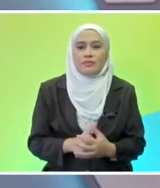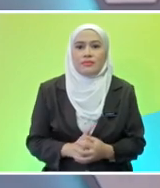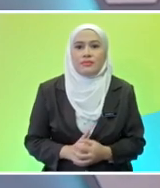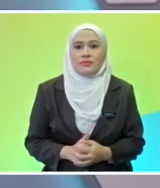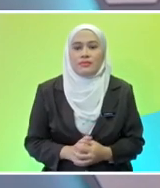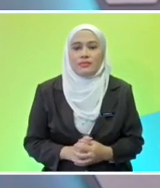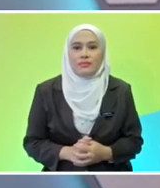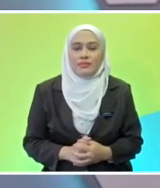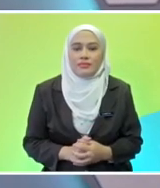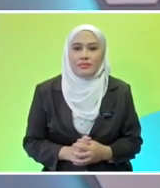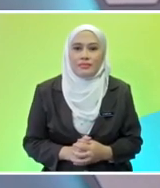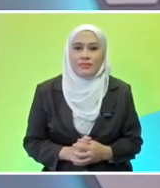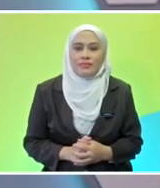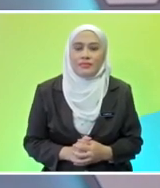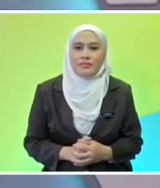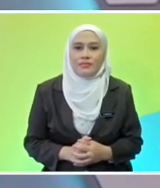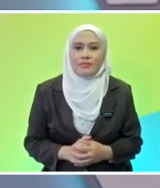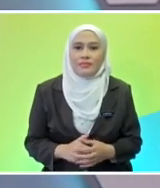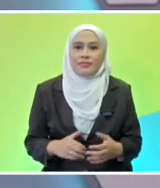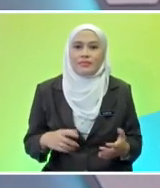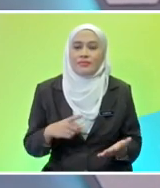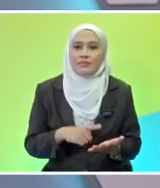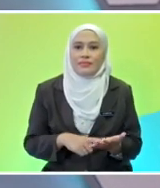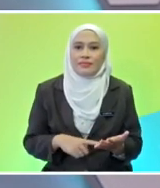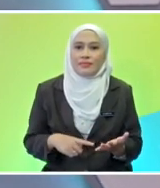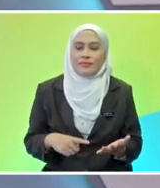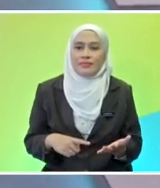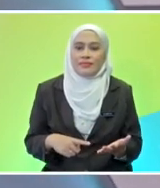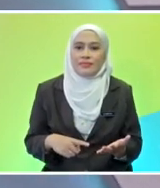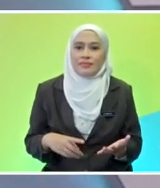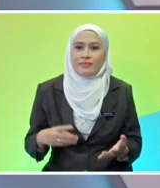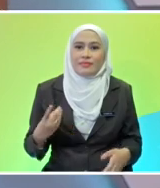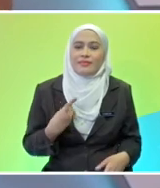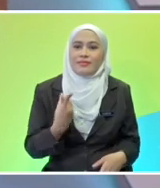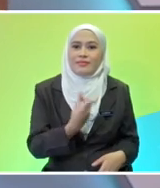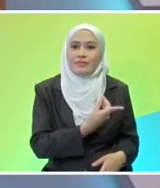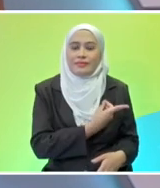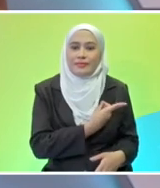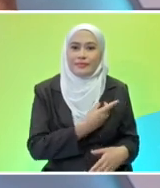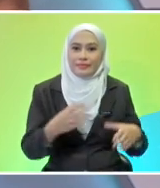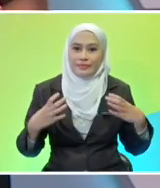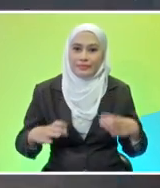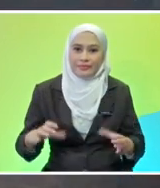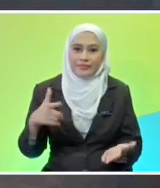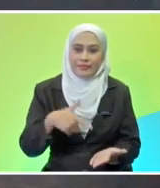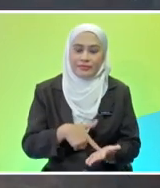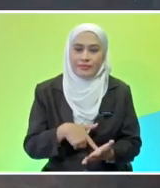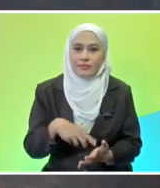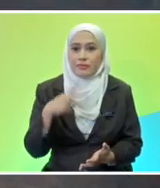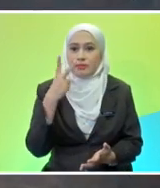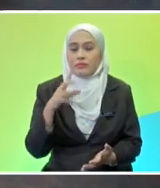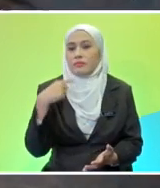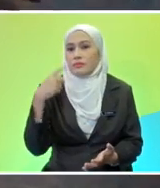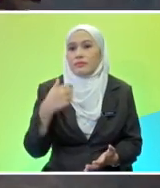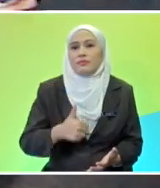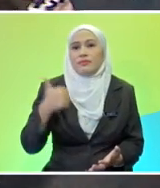satu bintang. Abang Akmal ada satu bintang. Betul. Apa kata kita buat cuba lagi lihat. Satu. Kita cuba lagi sekali. Kita tengok. Boleh kita, okay. Boleh saya